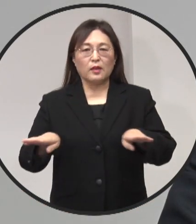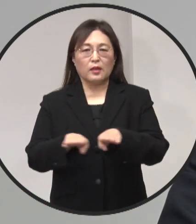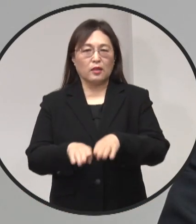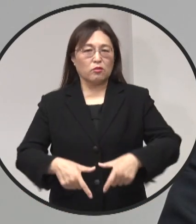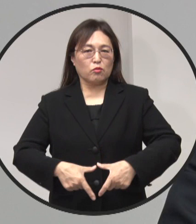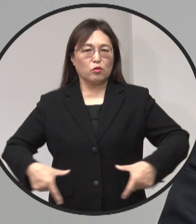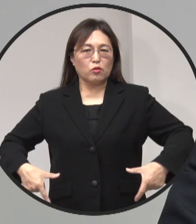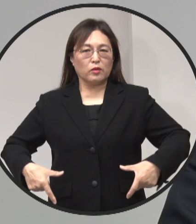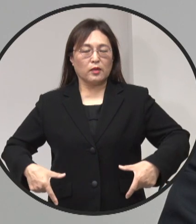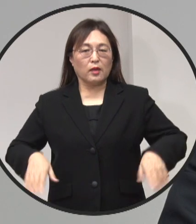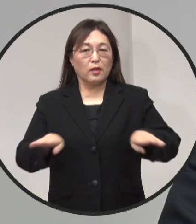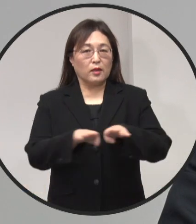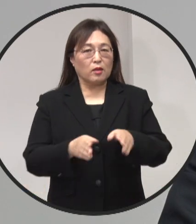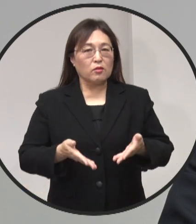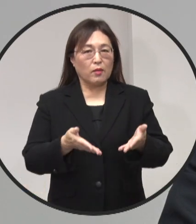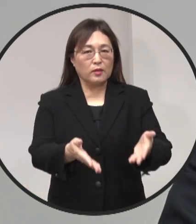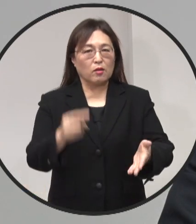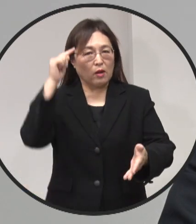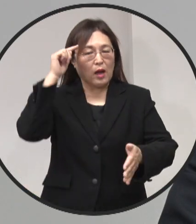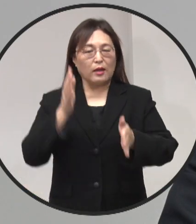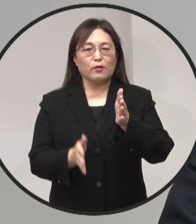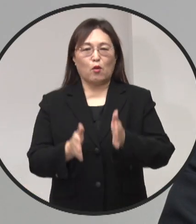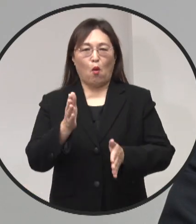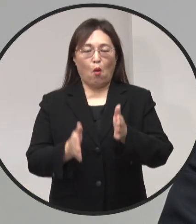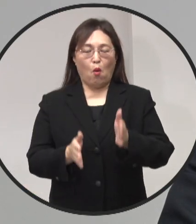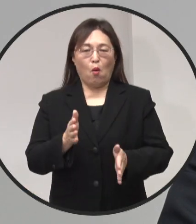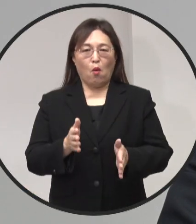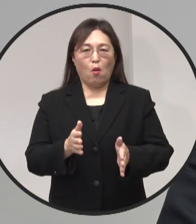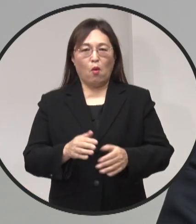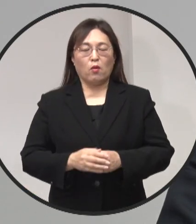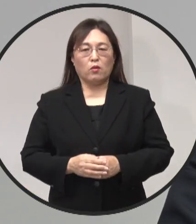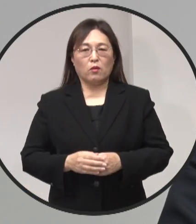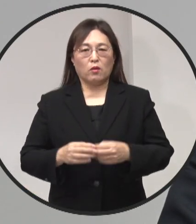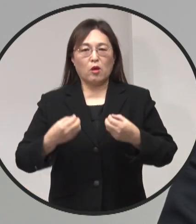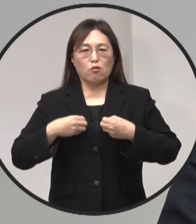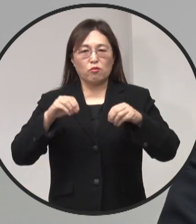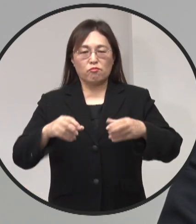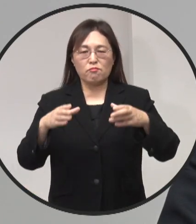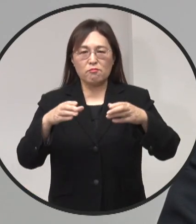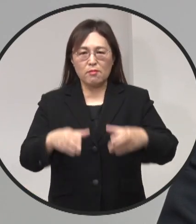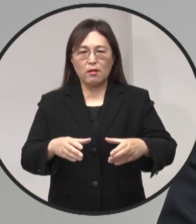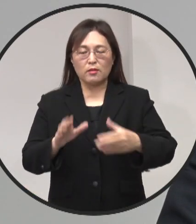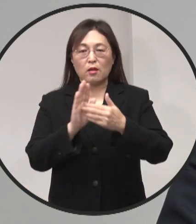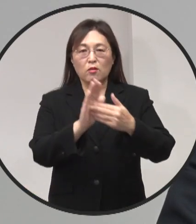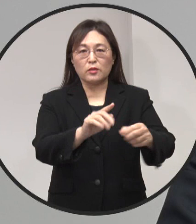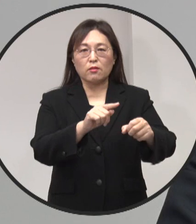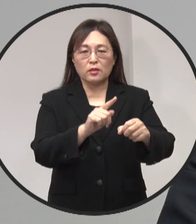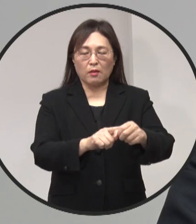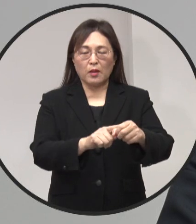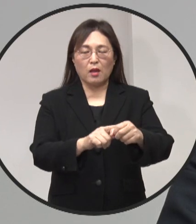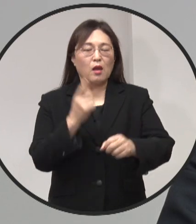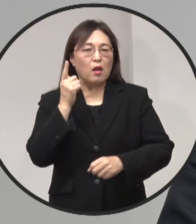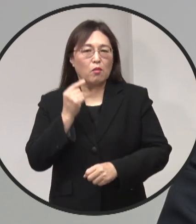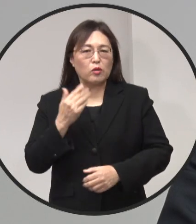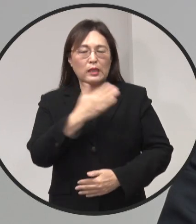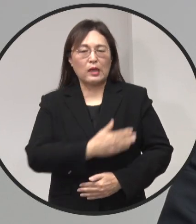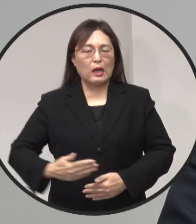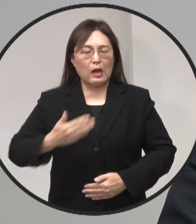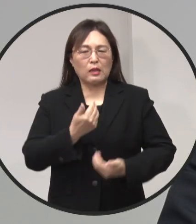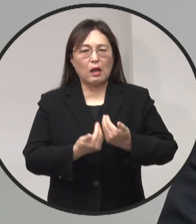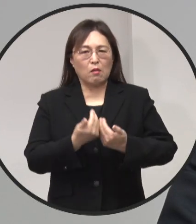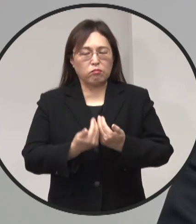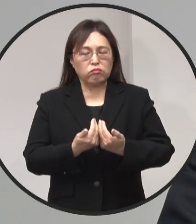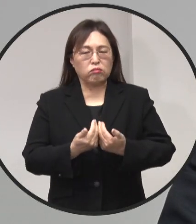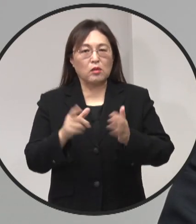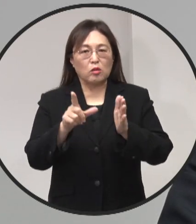休む勇気休ませる配慮クラスターを発生させないために体調に異変を